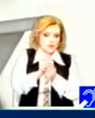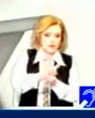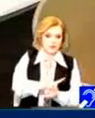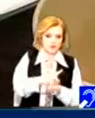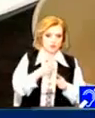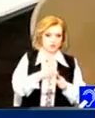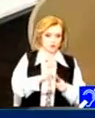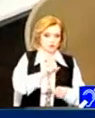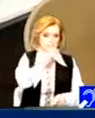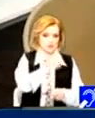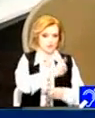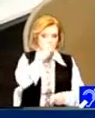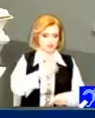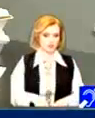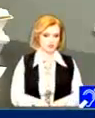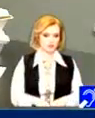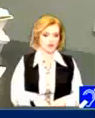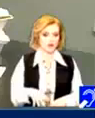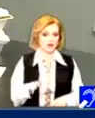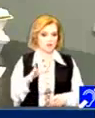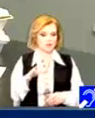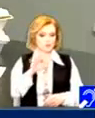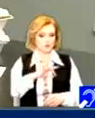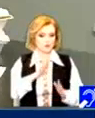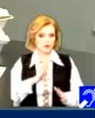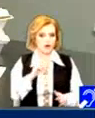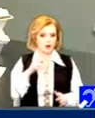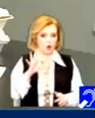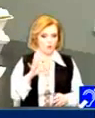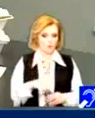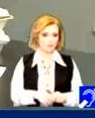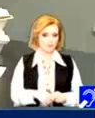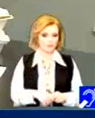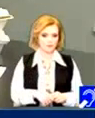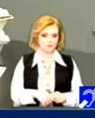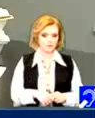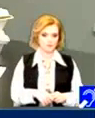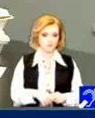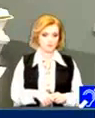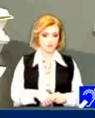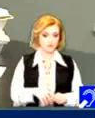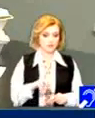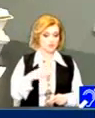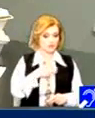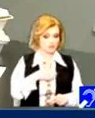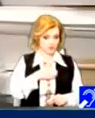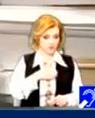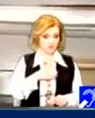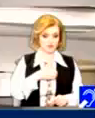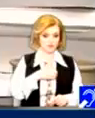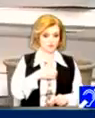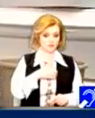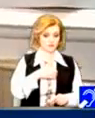de plastic în favoarea celor eco. Produsele noastre sunt nu doar biodegradabile, dar cel mai important și compostabile.